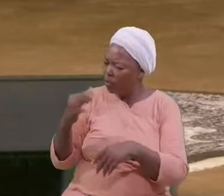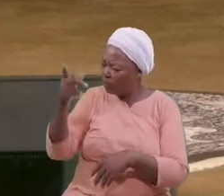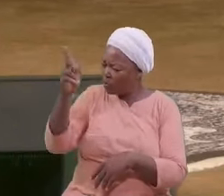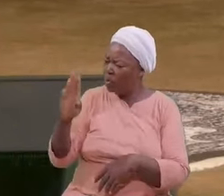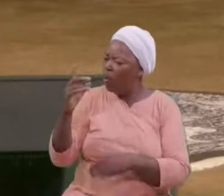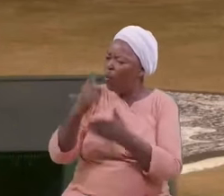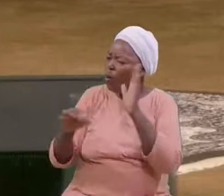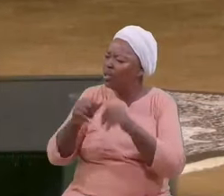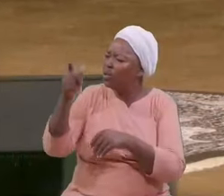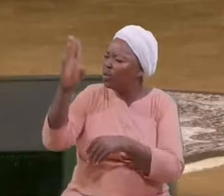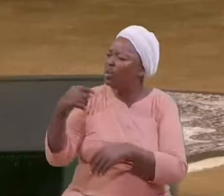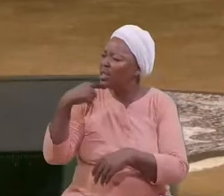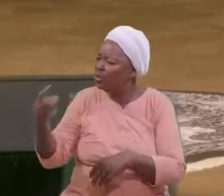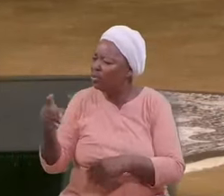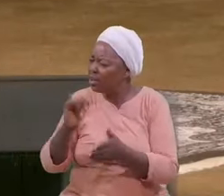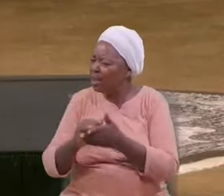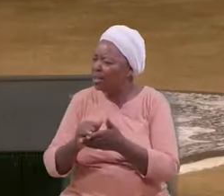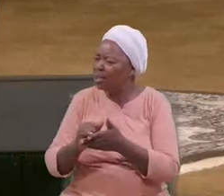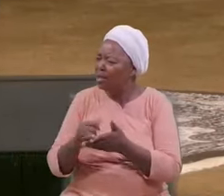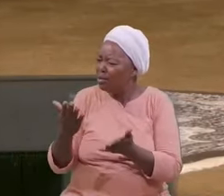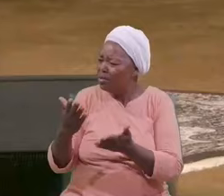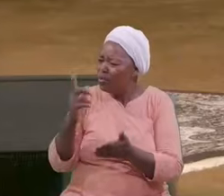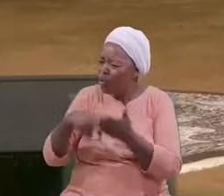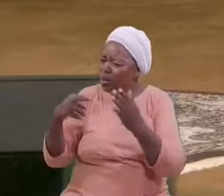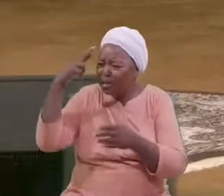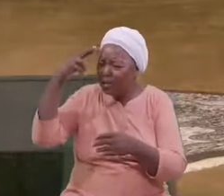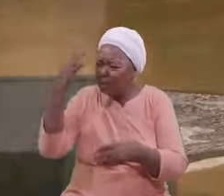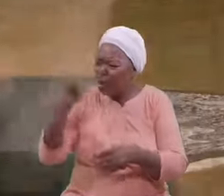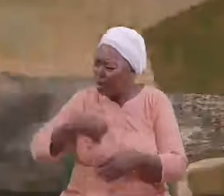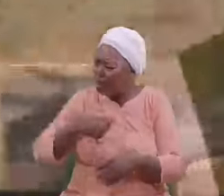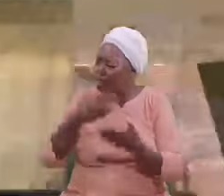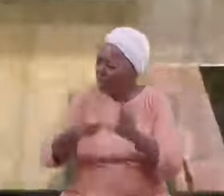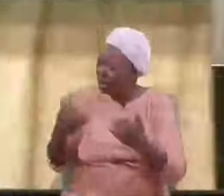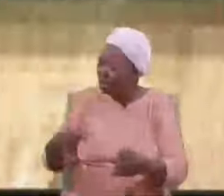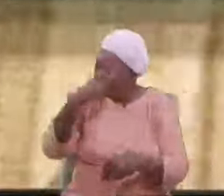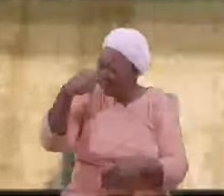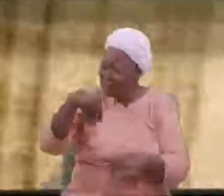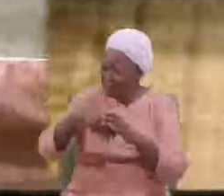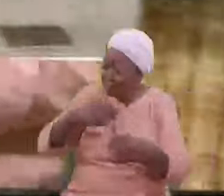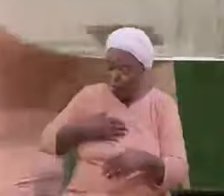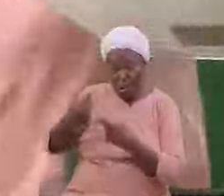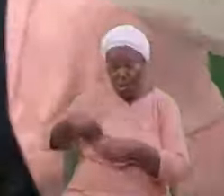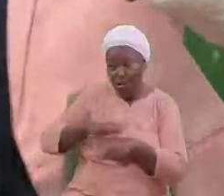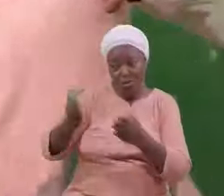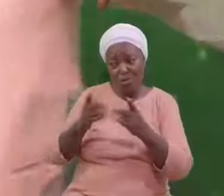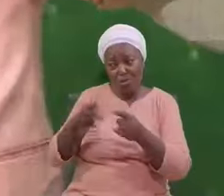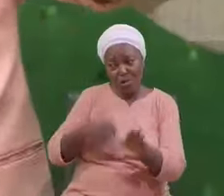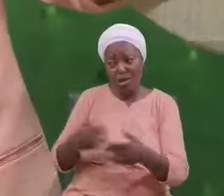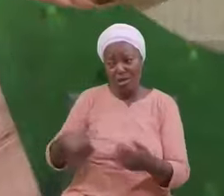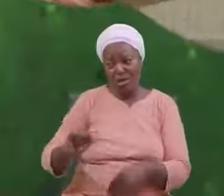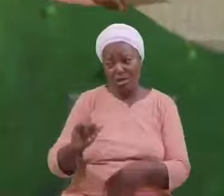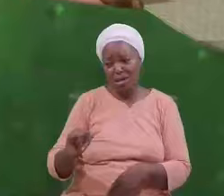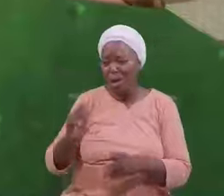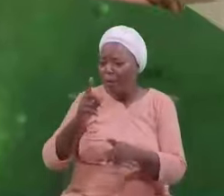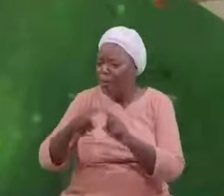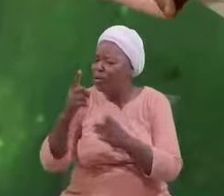Comme étant la raison de ma mort. Parce que dans mon cœur, je ne veux pas mourir maintenant. Qu'est-ce que Dieu t'a dit? Tu peux parler